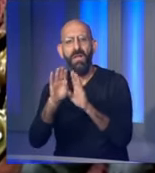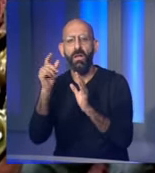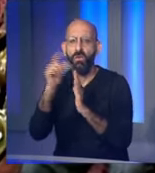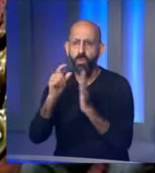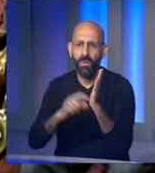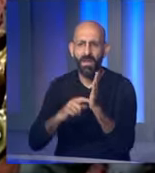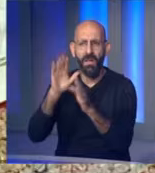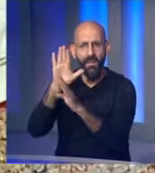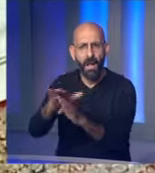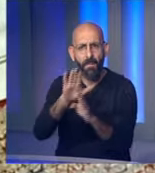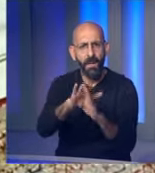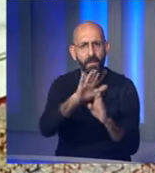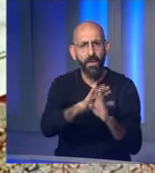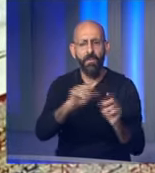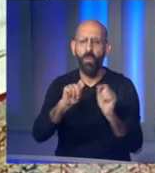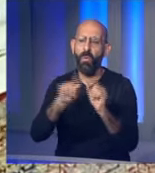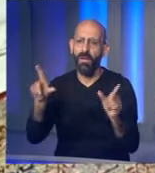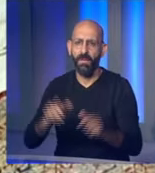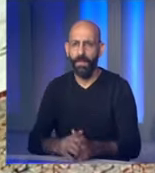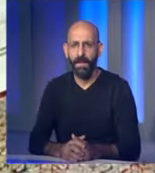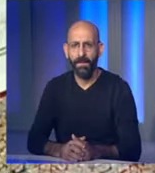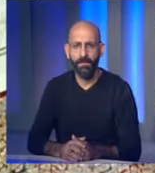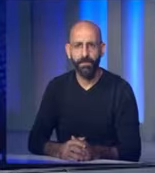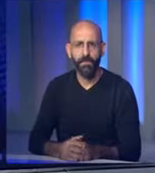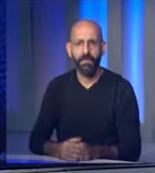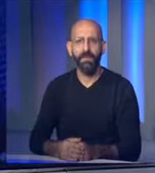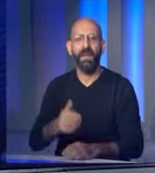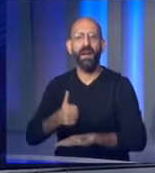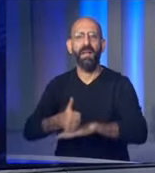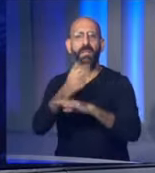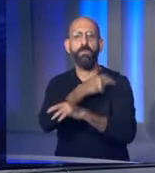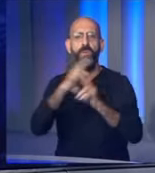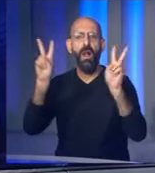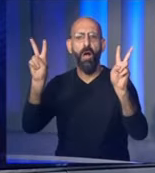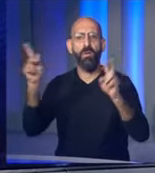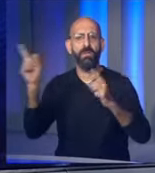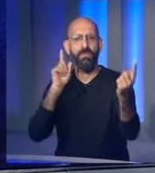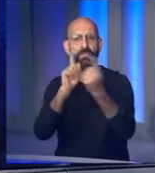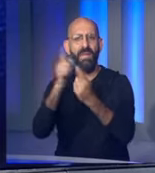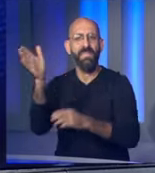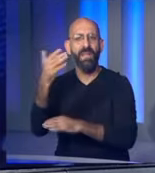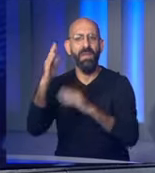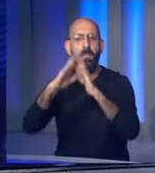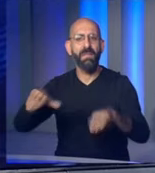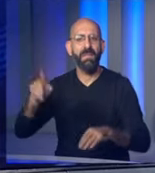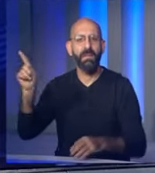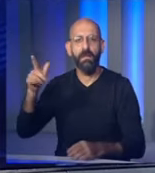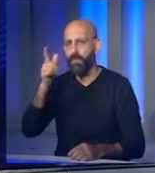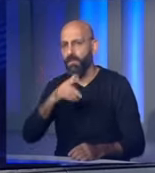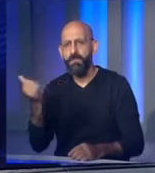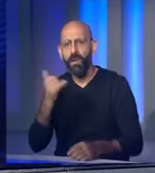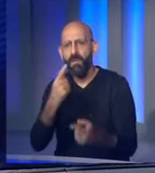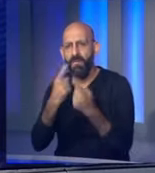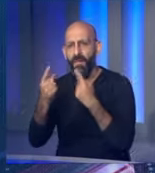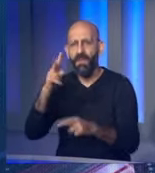واعاده انتظام عمل المؤسسات الدستوريه رئيس التيار الوطني الحر النائب جبران بسيل استقبل السفير المصري